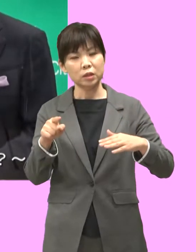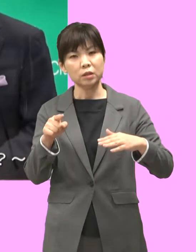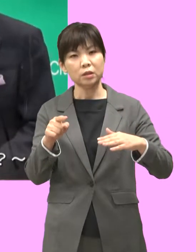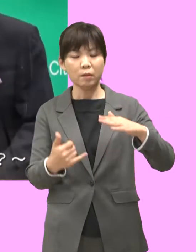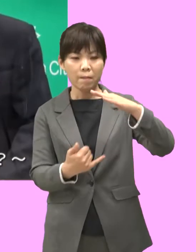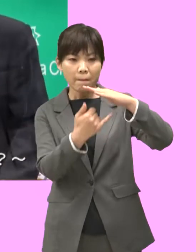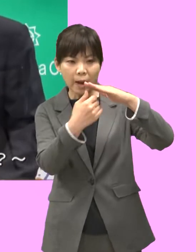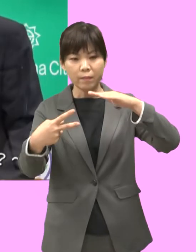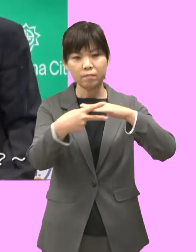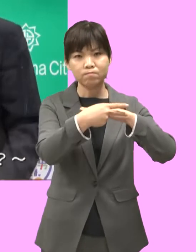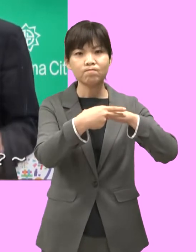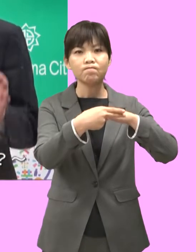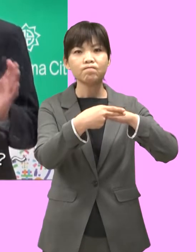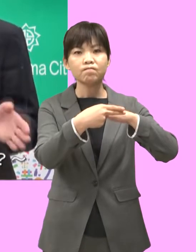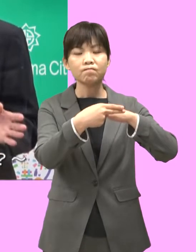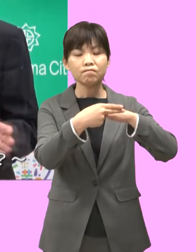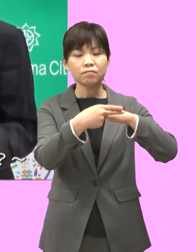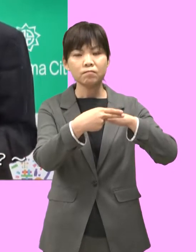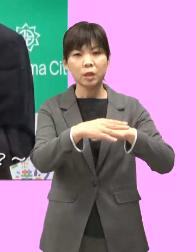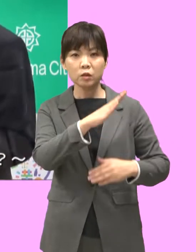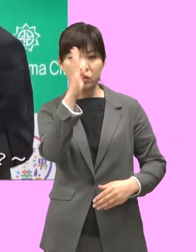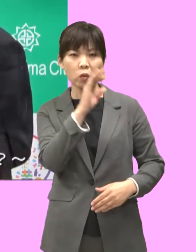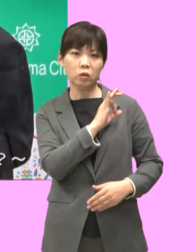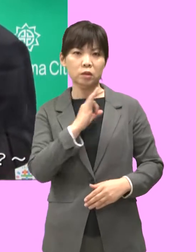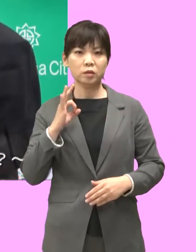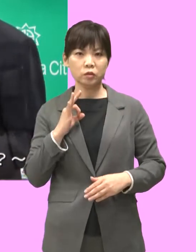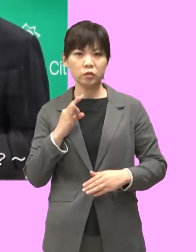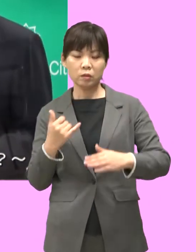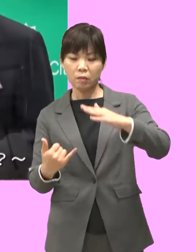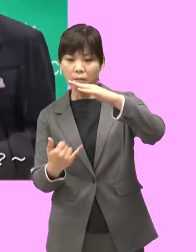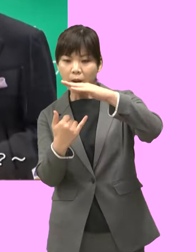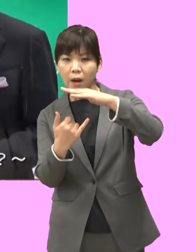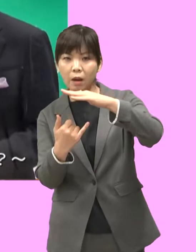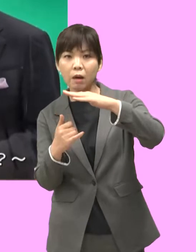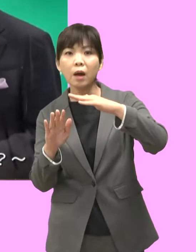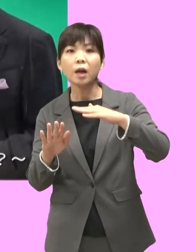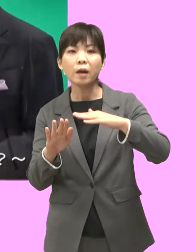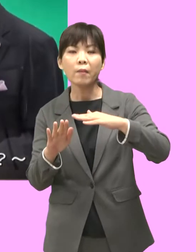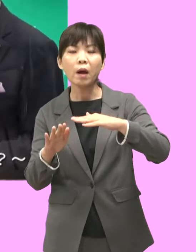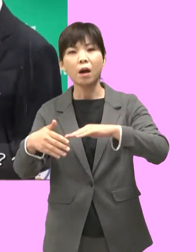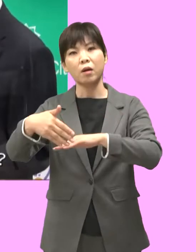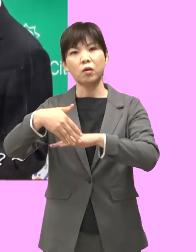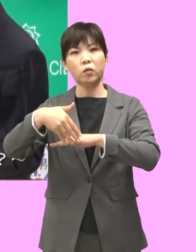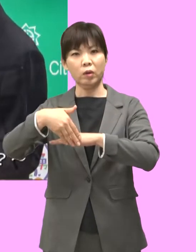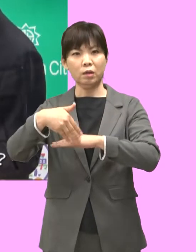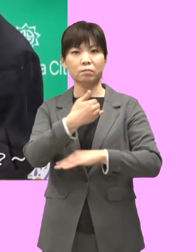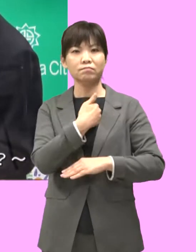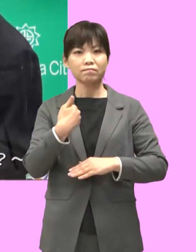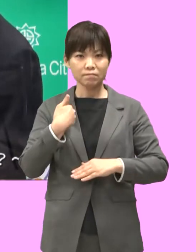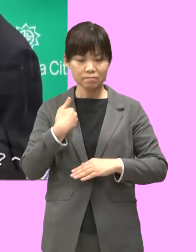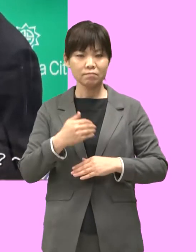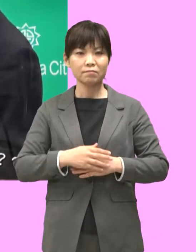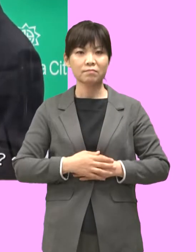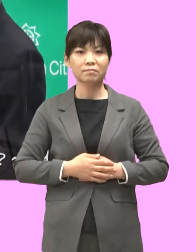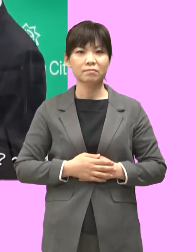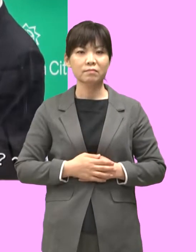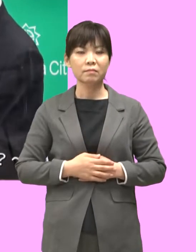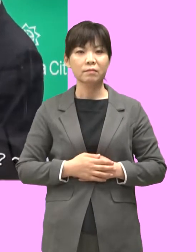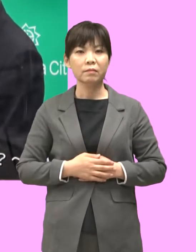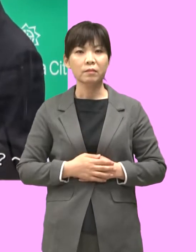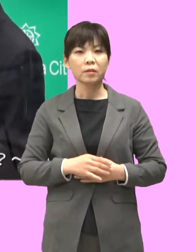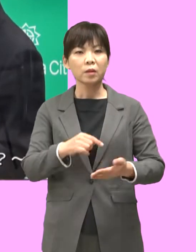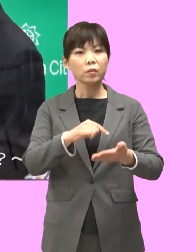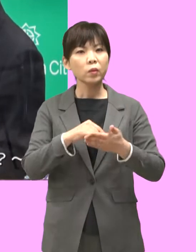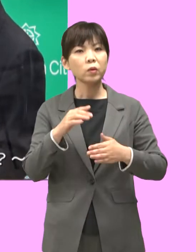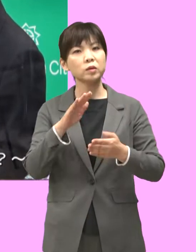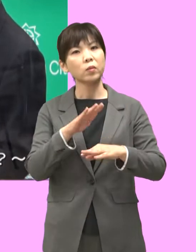ますが、当日まで空いてれば、当日の受付というのも可能にしたいと思います。申し込み方法